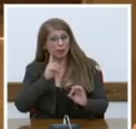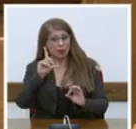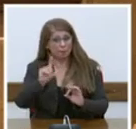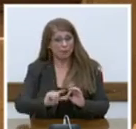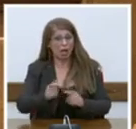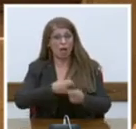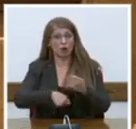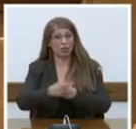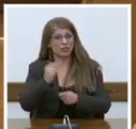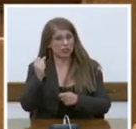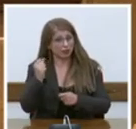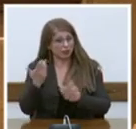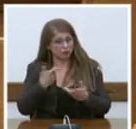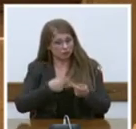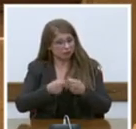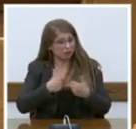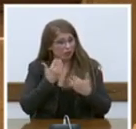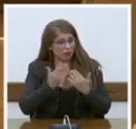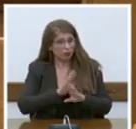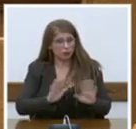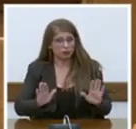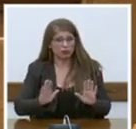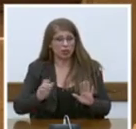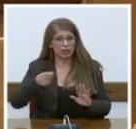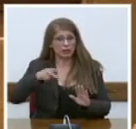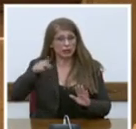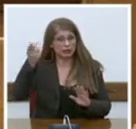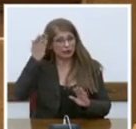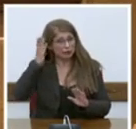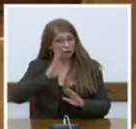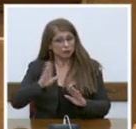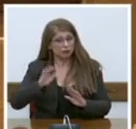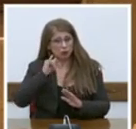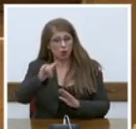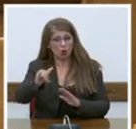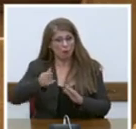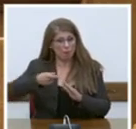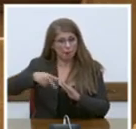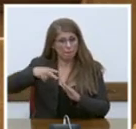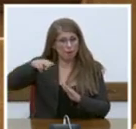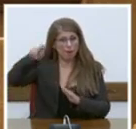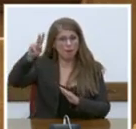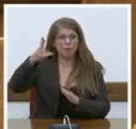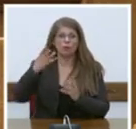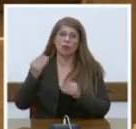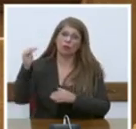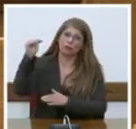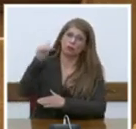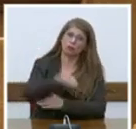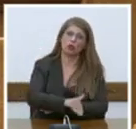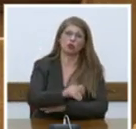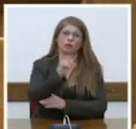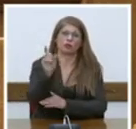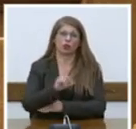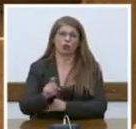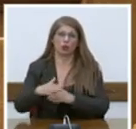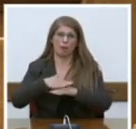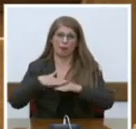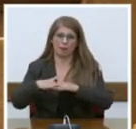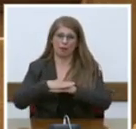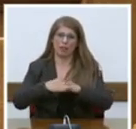αγοραστικής δύναμης και οι τιμές που συνεχώς ανεβαίνουν προκαλούν ραγδαία πτώση του βιωτικού επίπεδου, άδειασμα